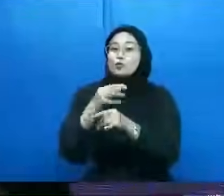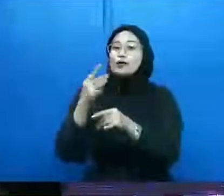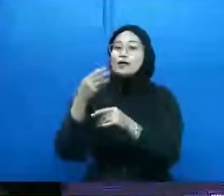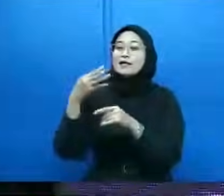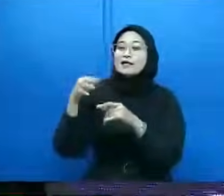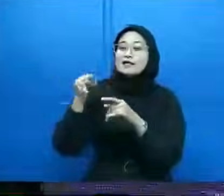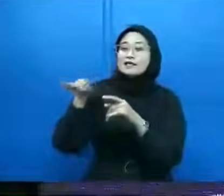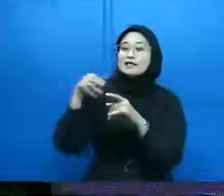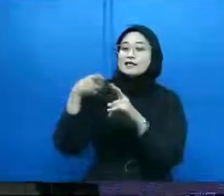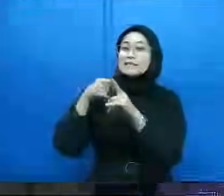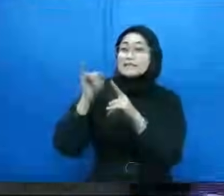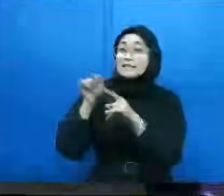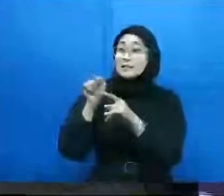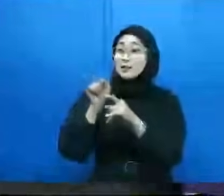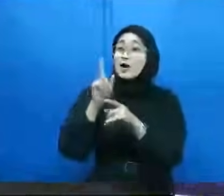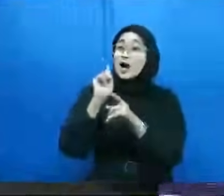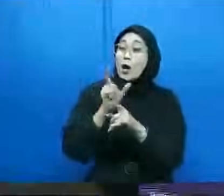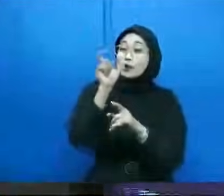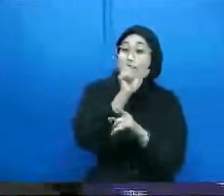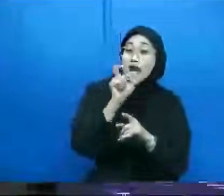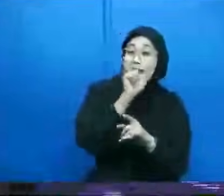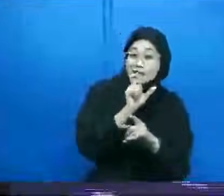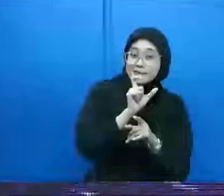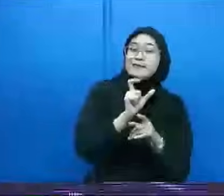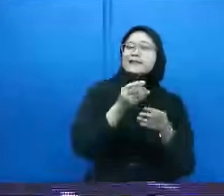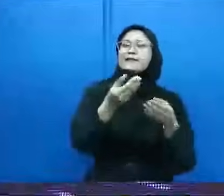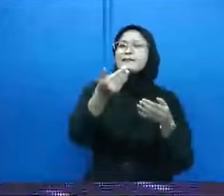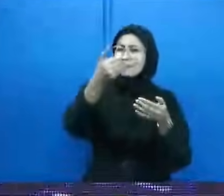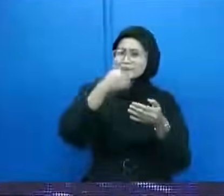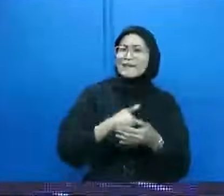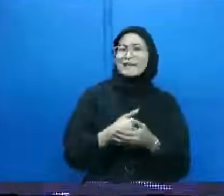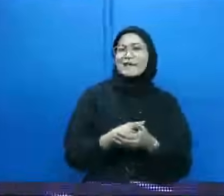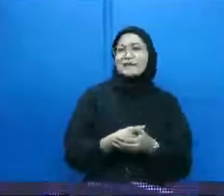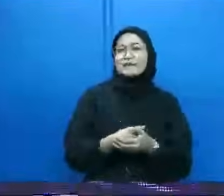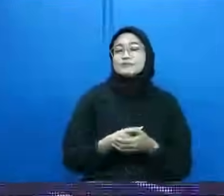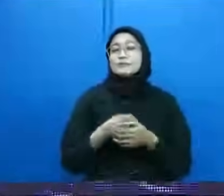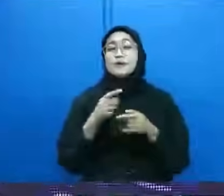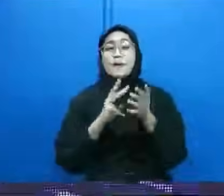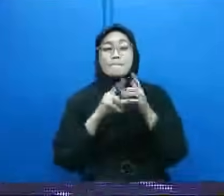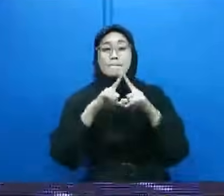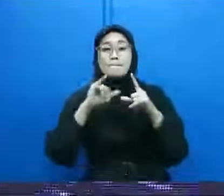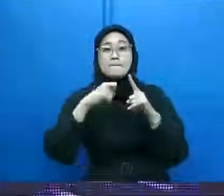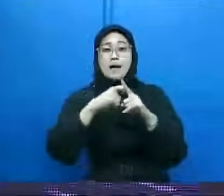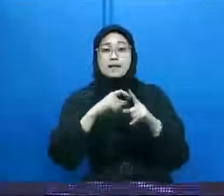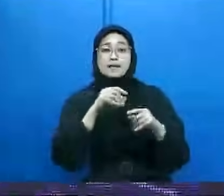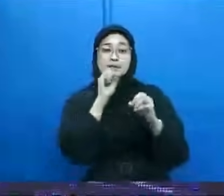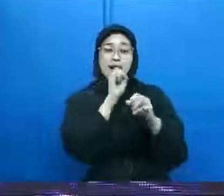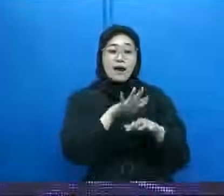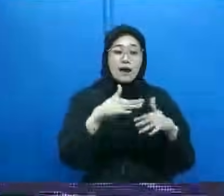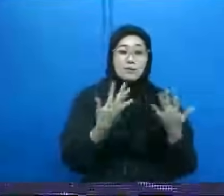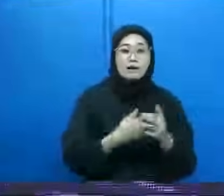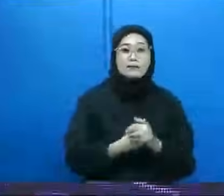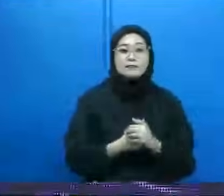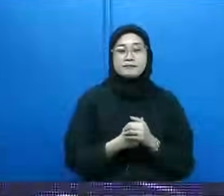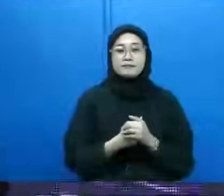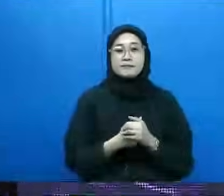kita cari, datanglah anggur ini. Apa jawab Imam Malik? Tahukah engkau Asy-Syafi'i, saya barusan buka-buka kitab, di